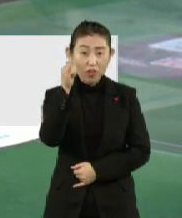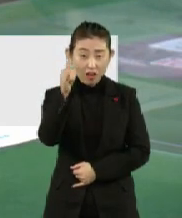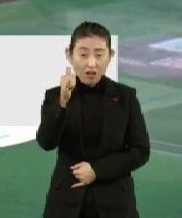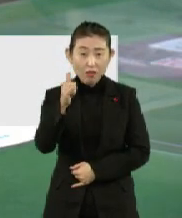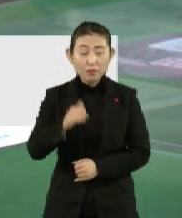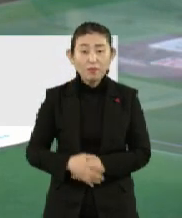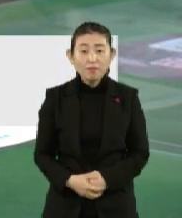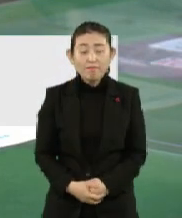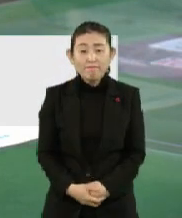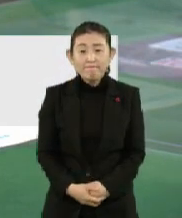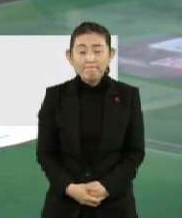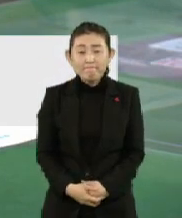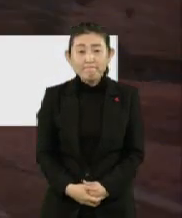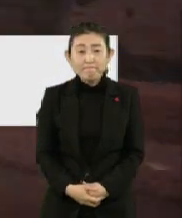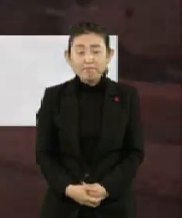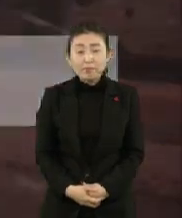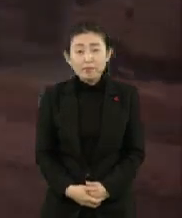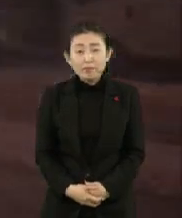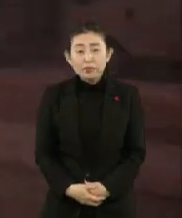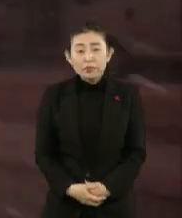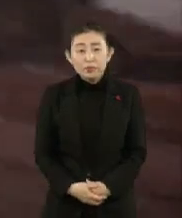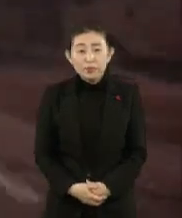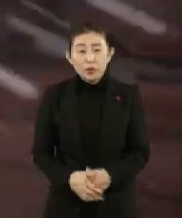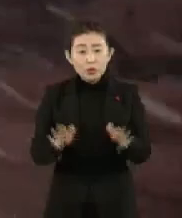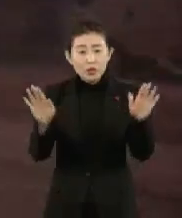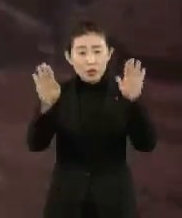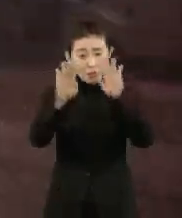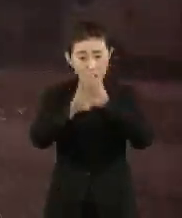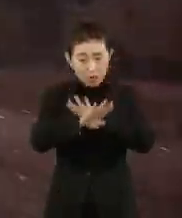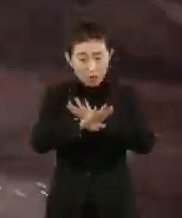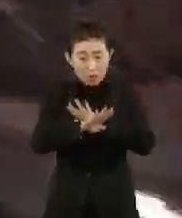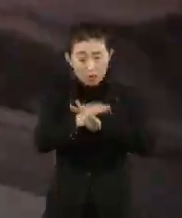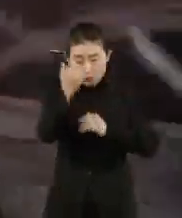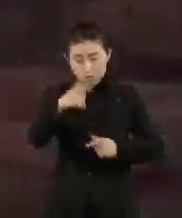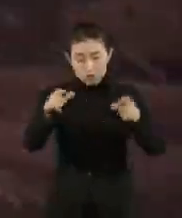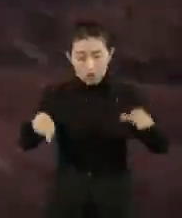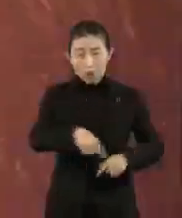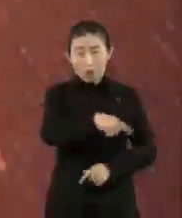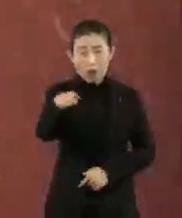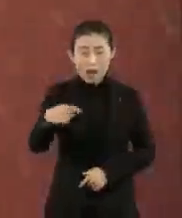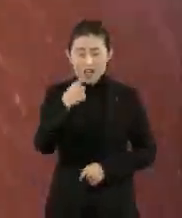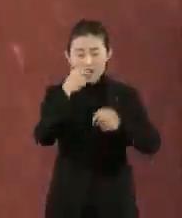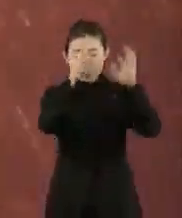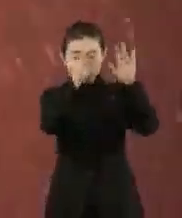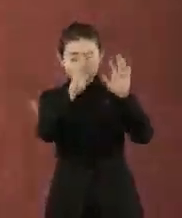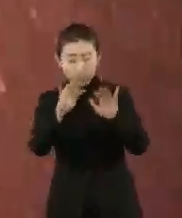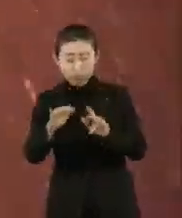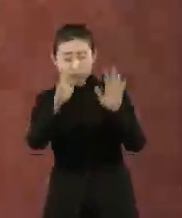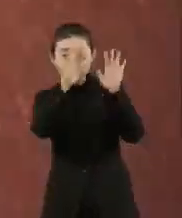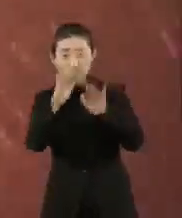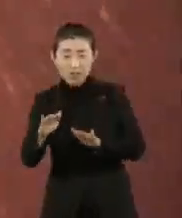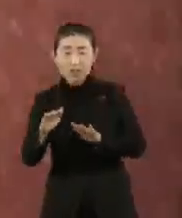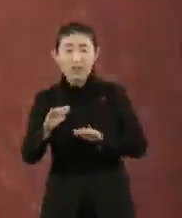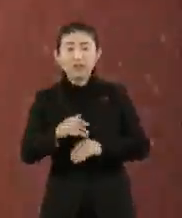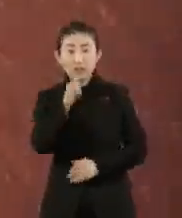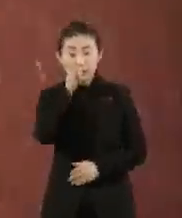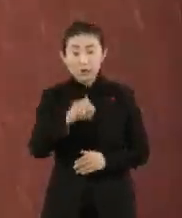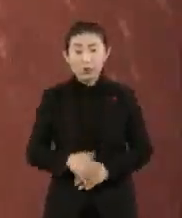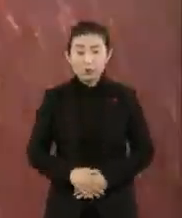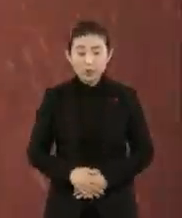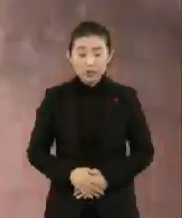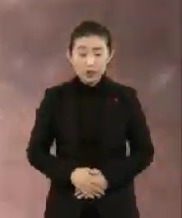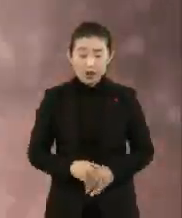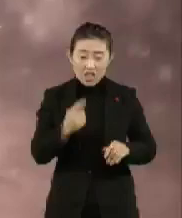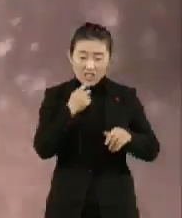등을 이용하시면 될 것 같습니다. 오늘 밤을 기해 충청권 전 지역에 대설특보가 내려질 예정인데 내륙